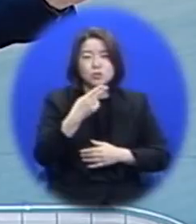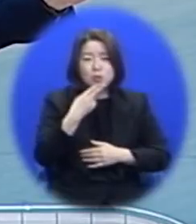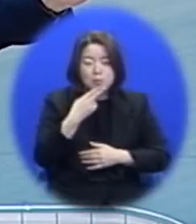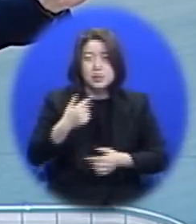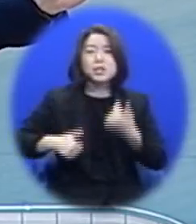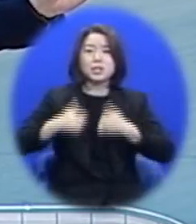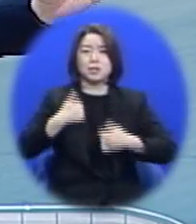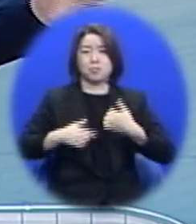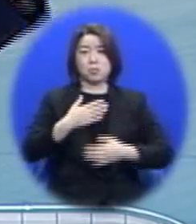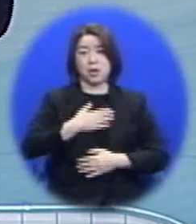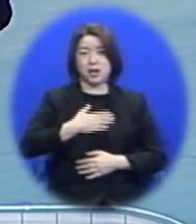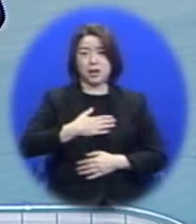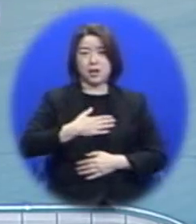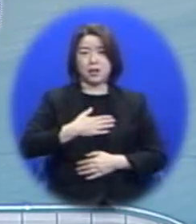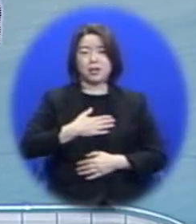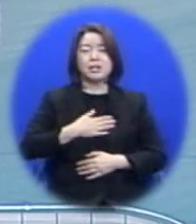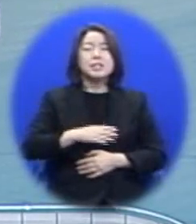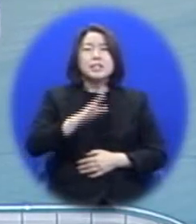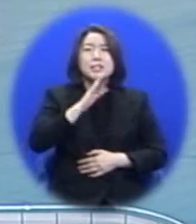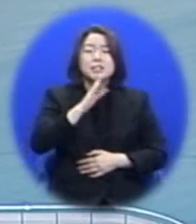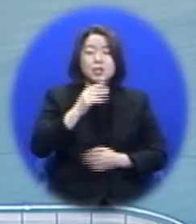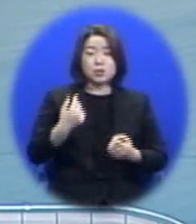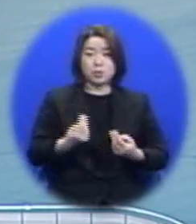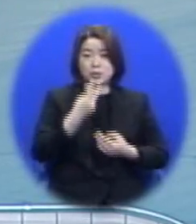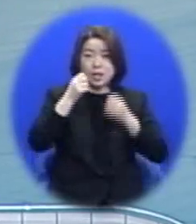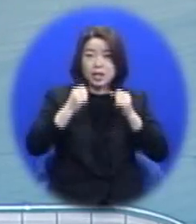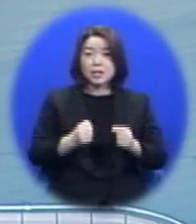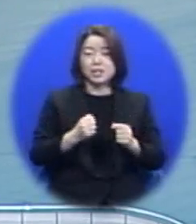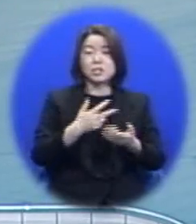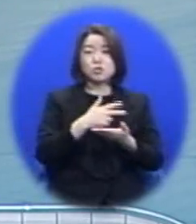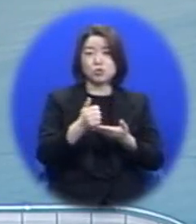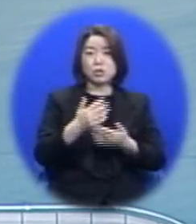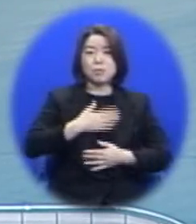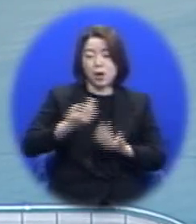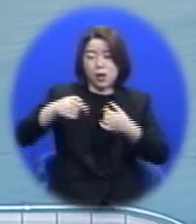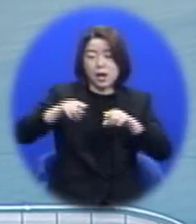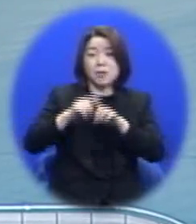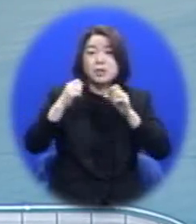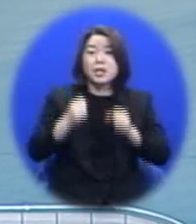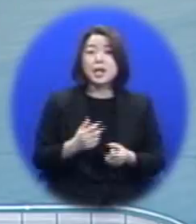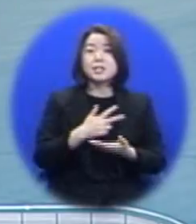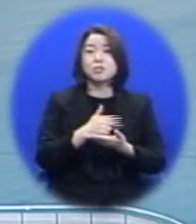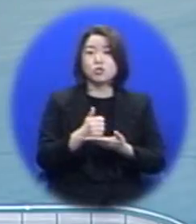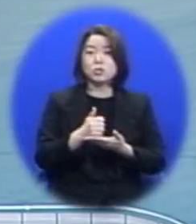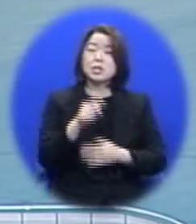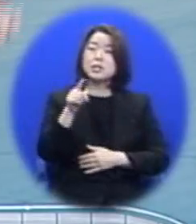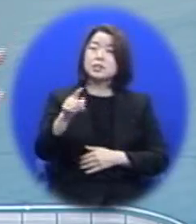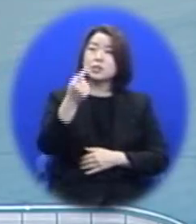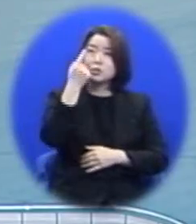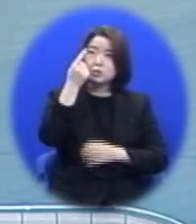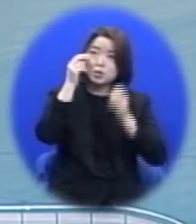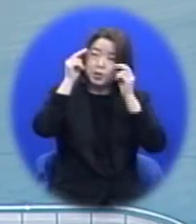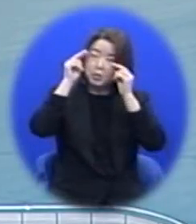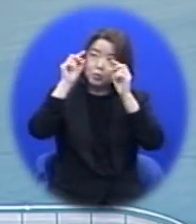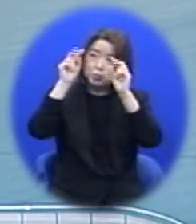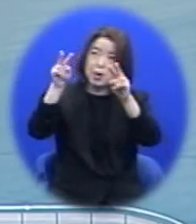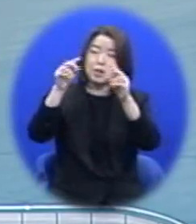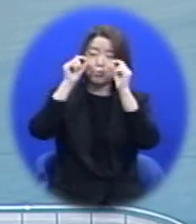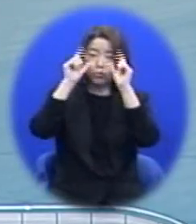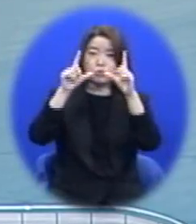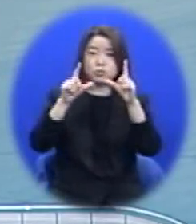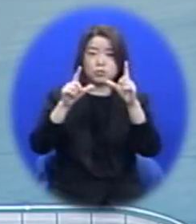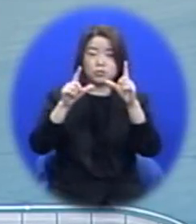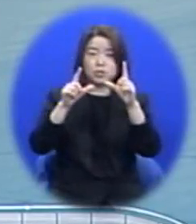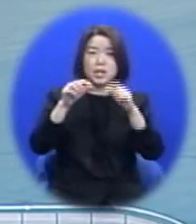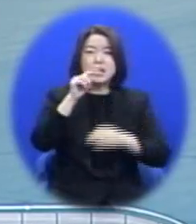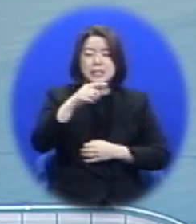알았어요. 실제로 살아계신 주님, 나와 함께 계시는 그 주님, 그 주님을 바라보는 눈이 뜨이는 것, 그